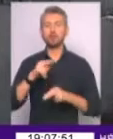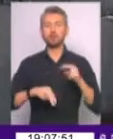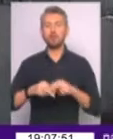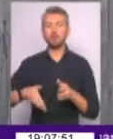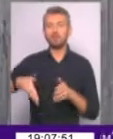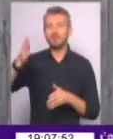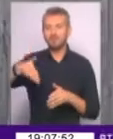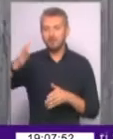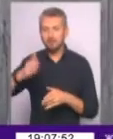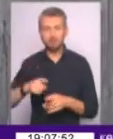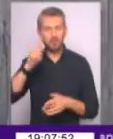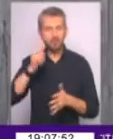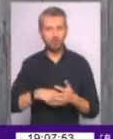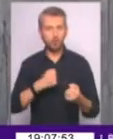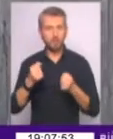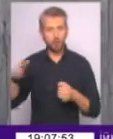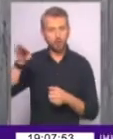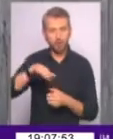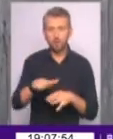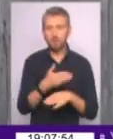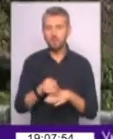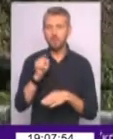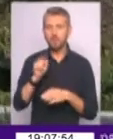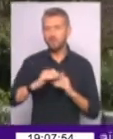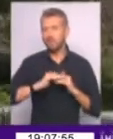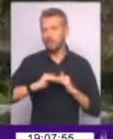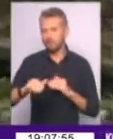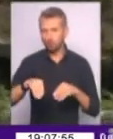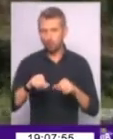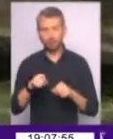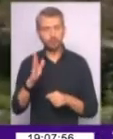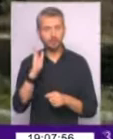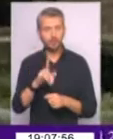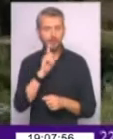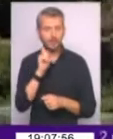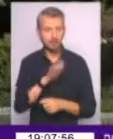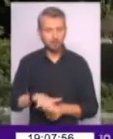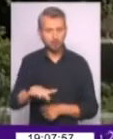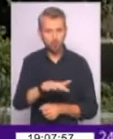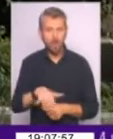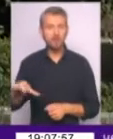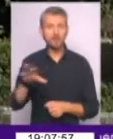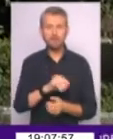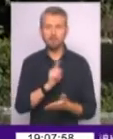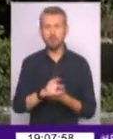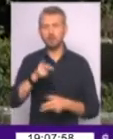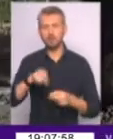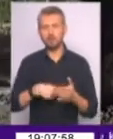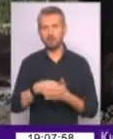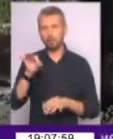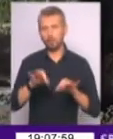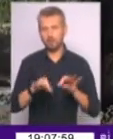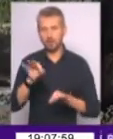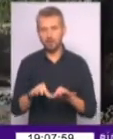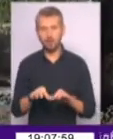стінки надійно тримають пагорб. Між ними вирівнюють ґрунт. Тут буде зелена зона. Все мають закінчити до осені.